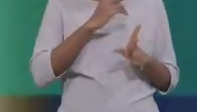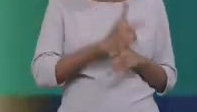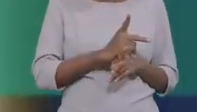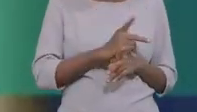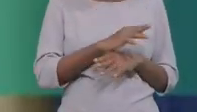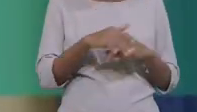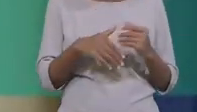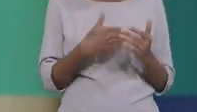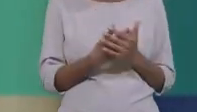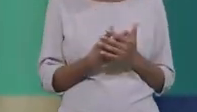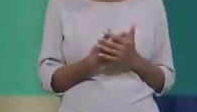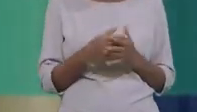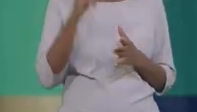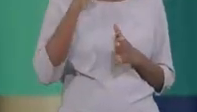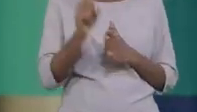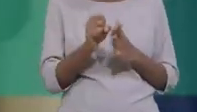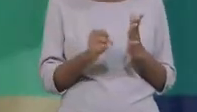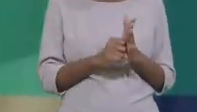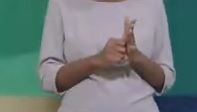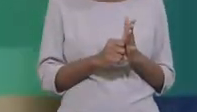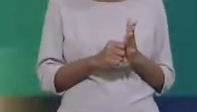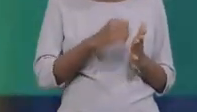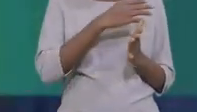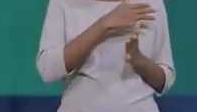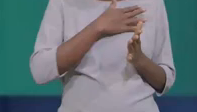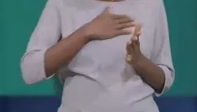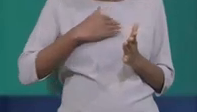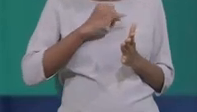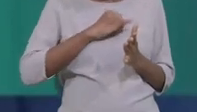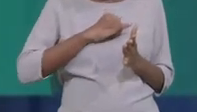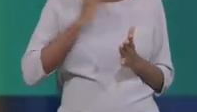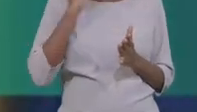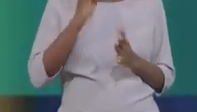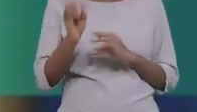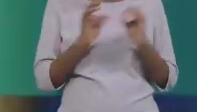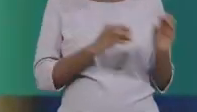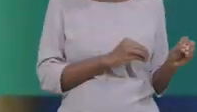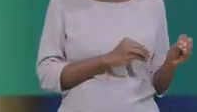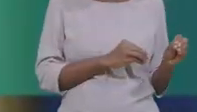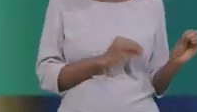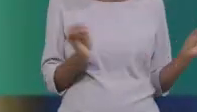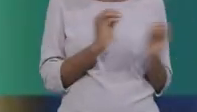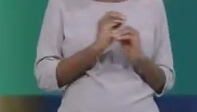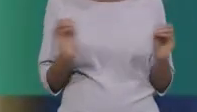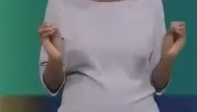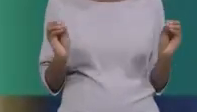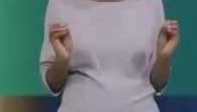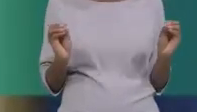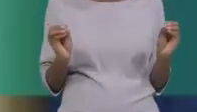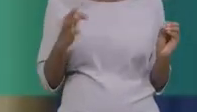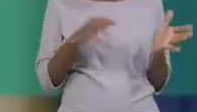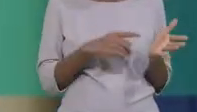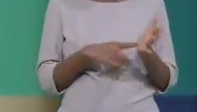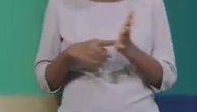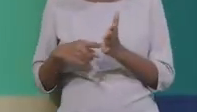26. Aider. Si tu écoutes attentivement la voix de l'Éternel ton Dieu, si tu fais ce qui est droit à ses yeux, si tu